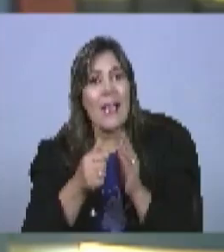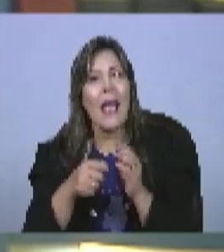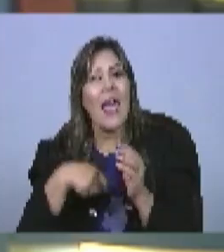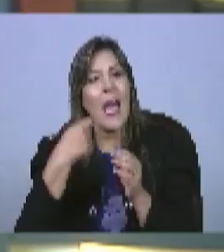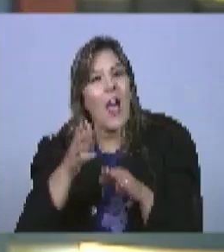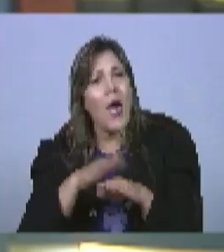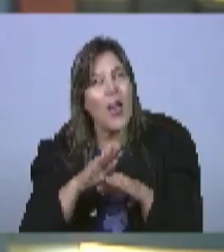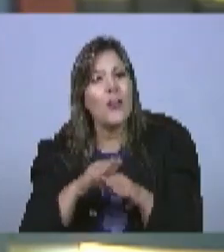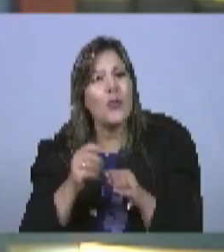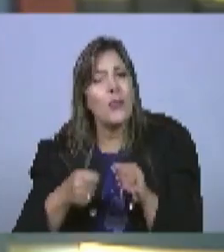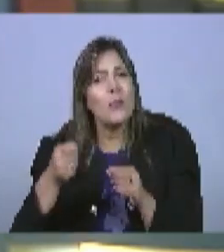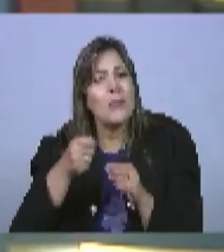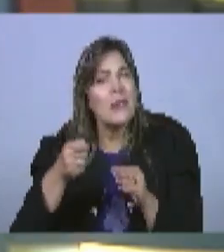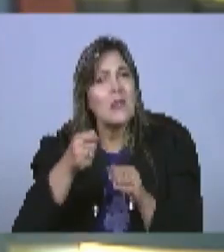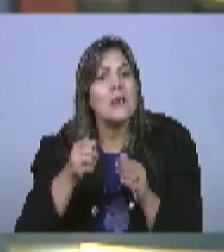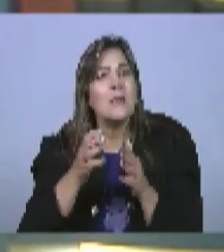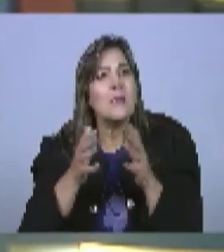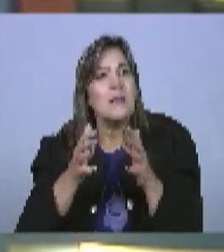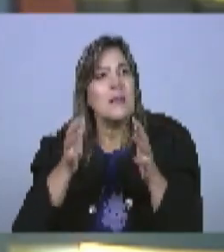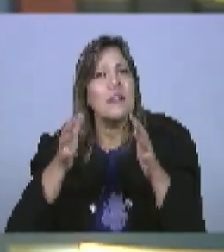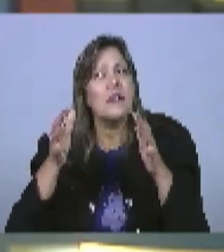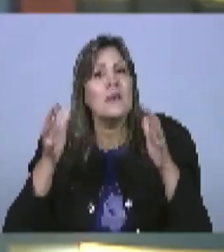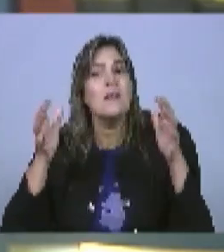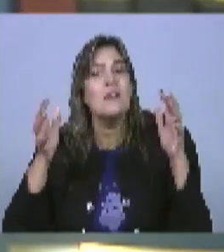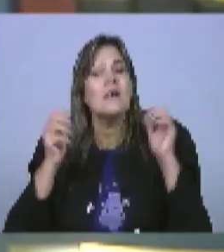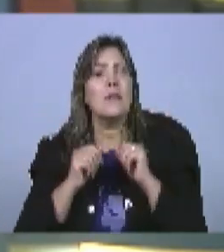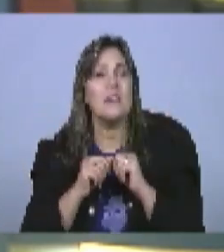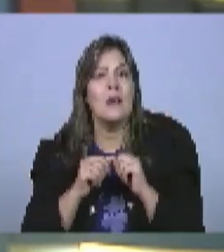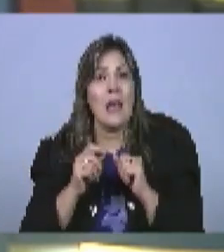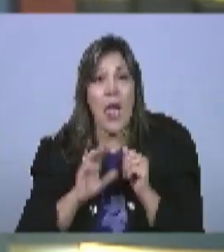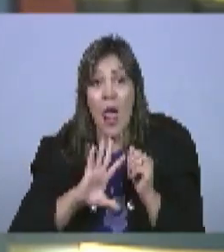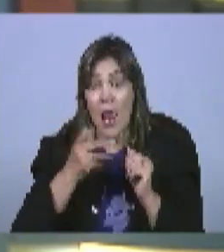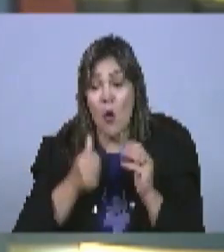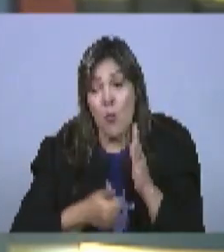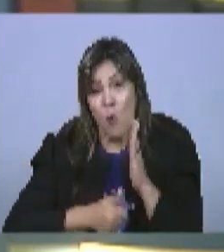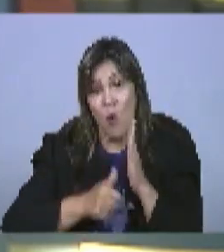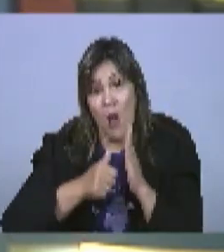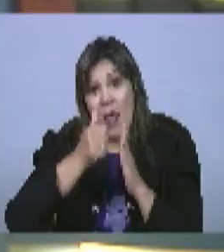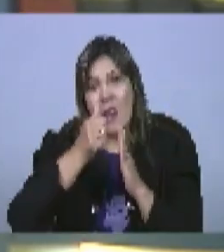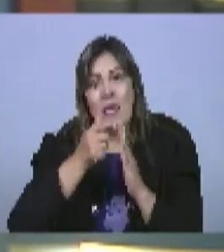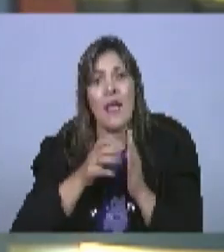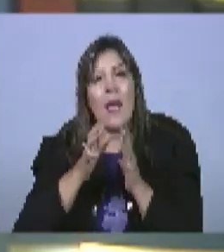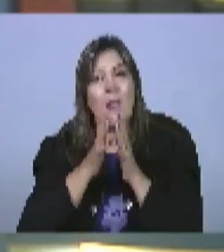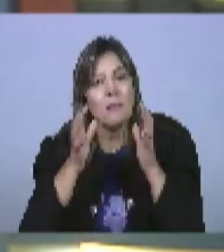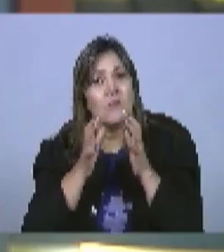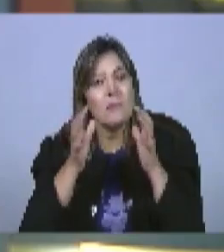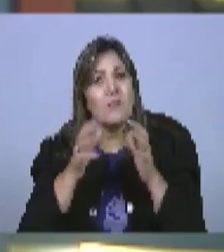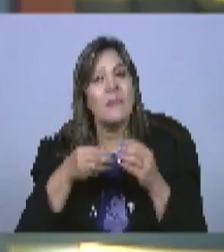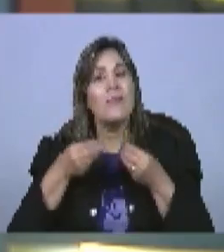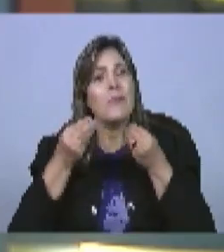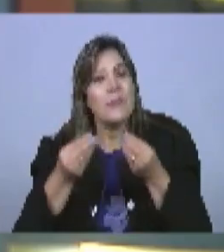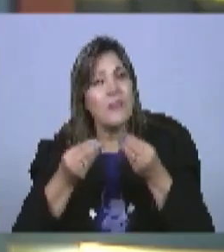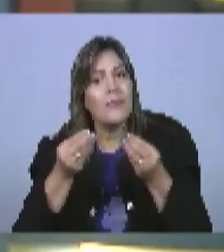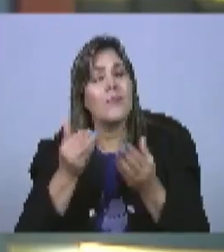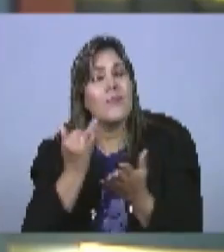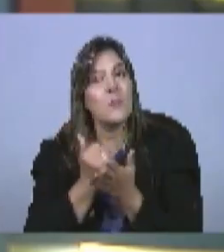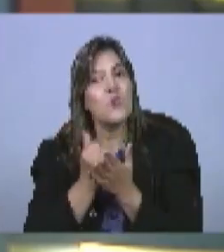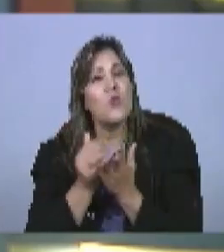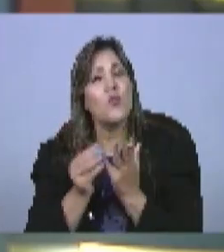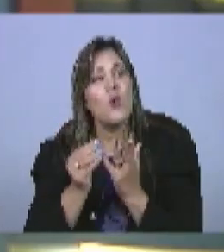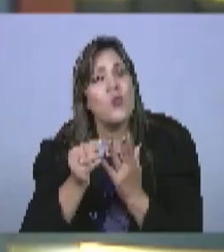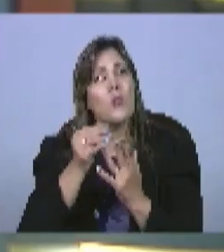المطالب بتاعتنا او نطلب منه حاجات اكث شويه اذا نجح فيها نتدرج لاعلى حتى